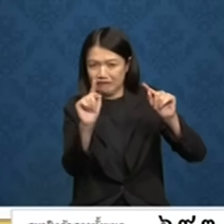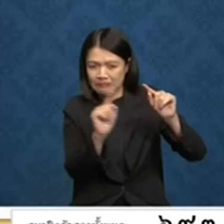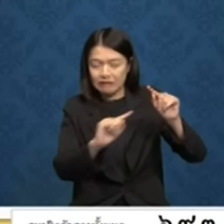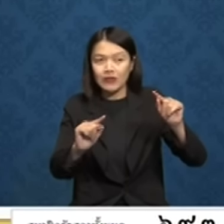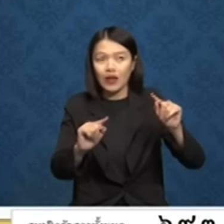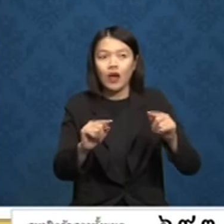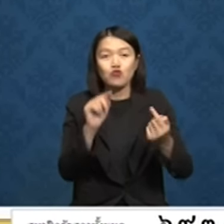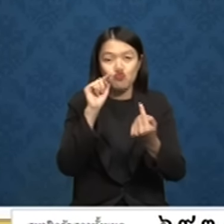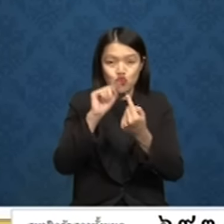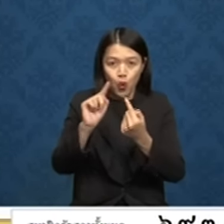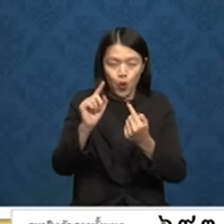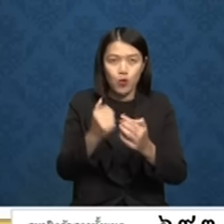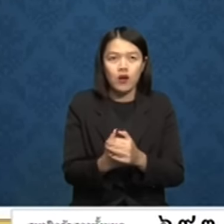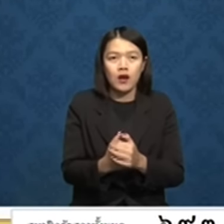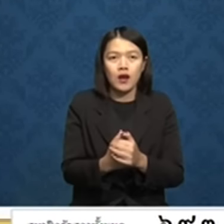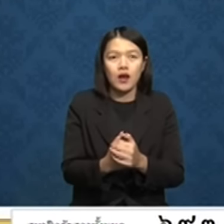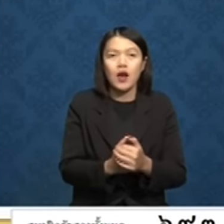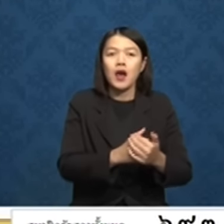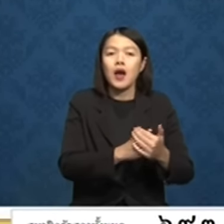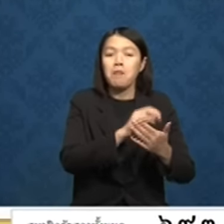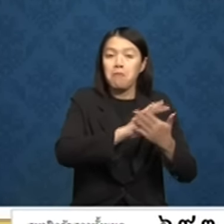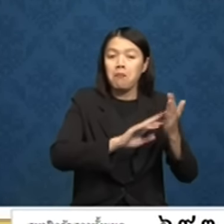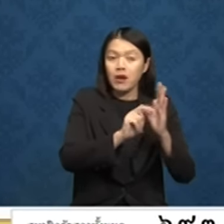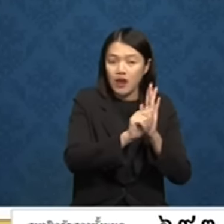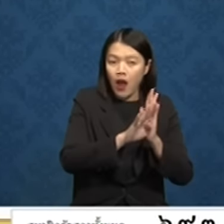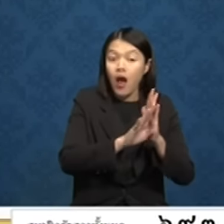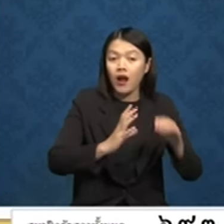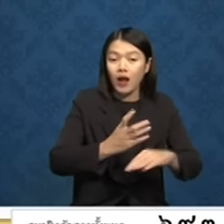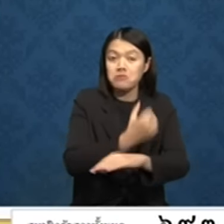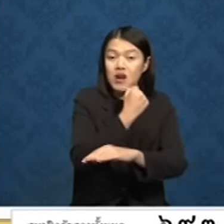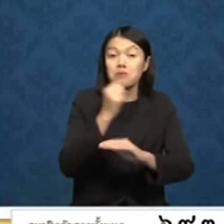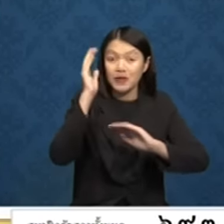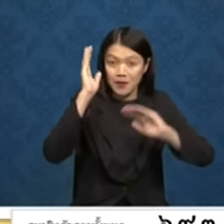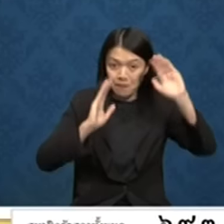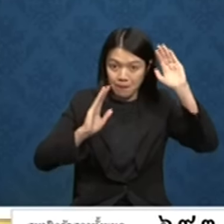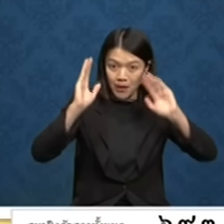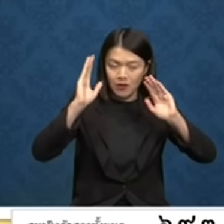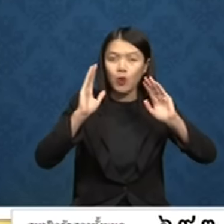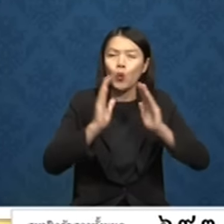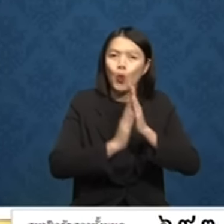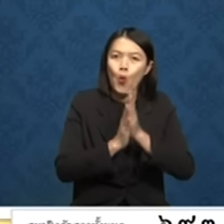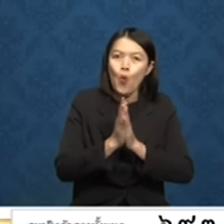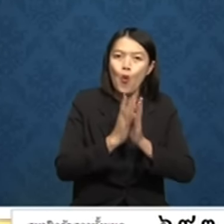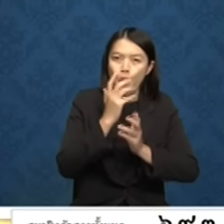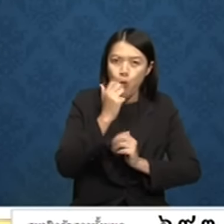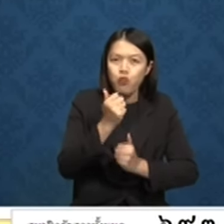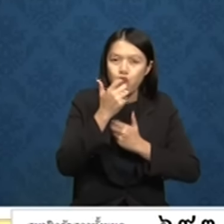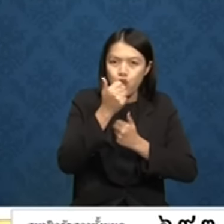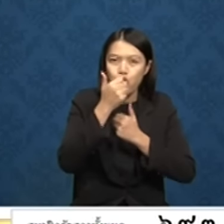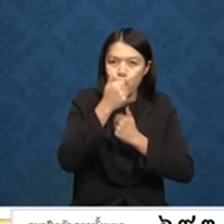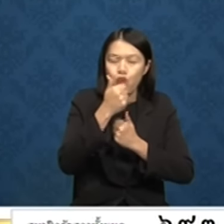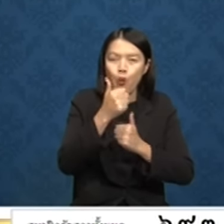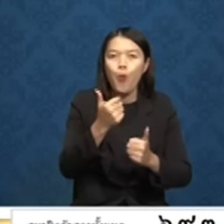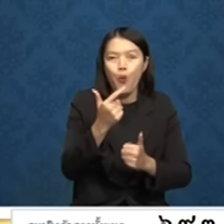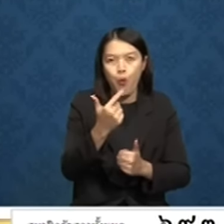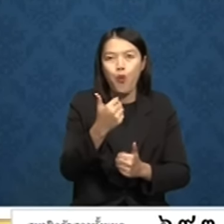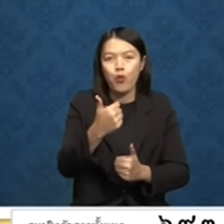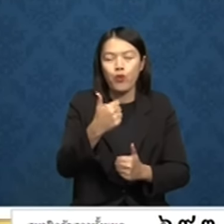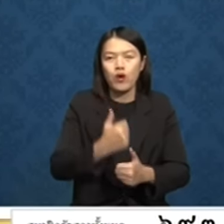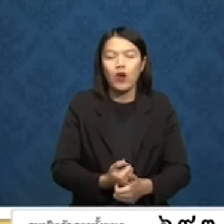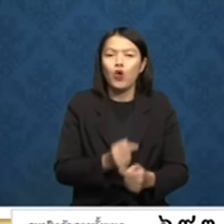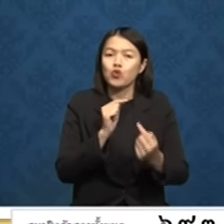ยู่ในส่วนหนึ่งของนโยบายการพัฒนาการเมืองในระบอบประชาธิปไตยน่าสนใจมากสำหรับผมมันวางอยู่ใน